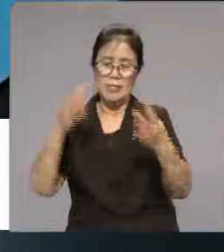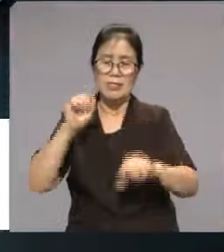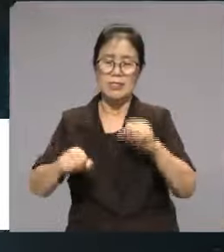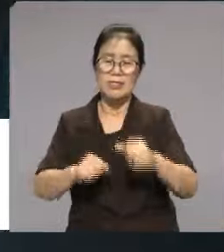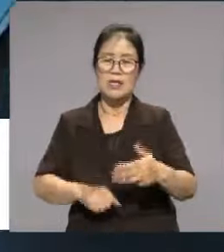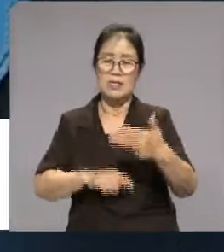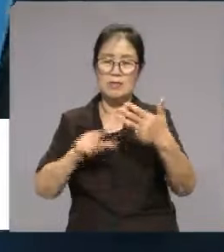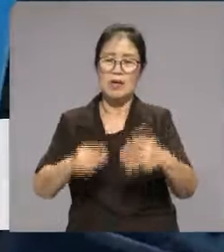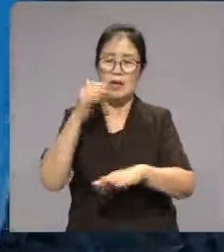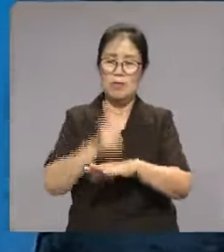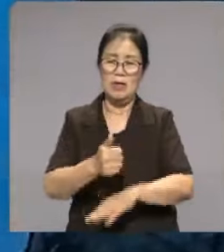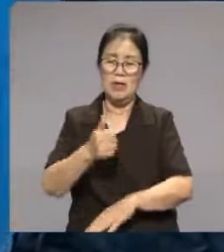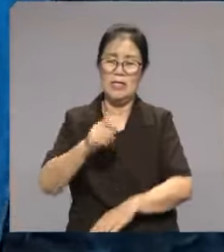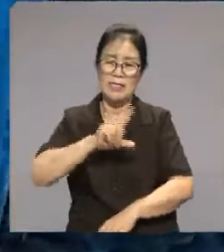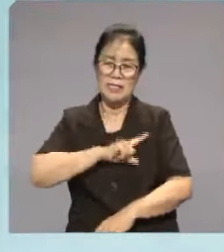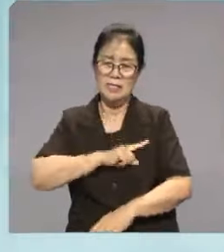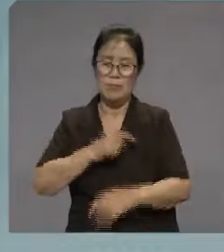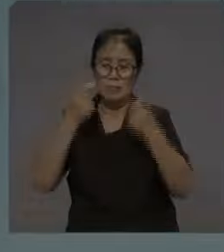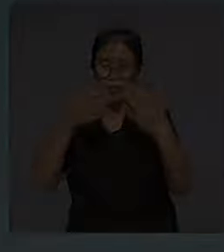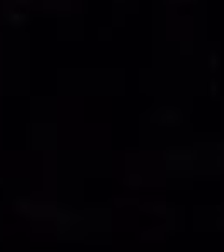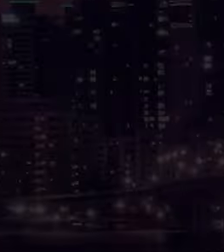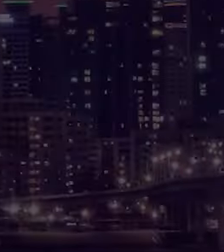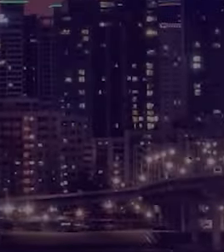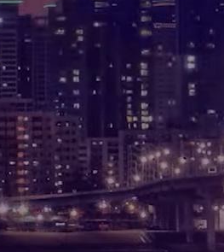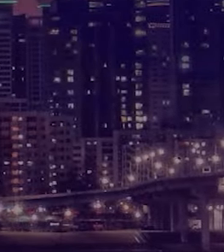이달말 최종 이름을 확정할 예정입니다